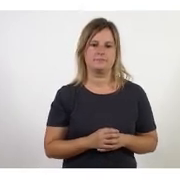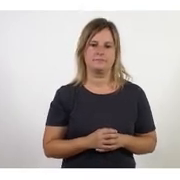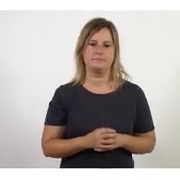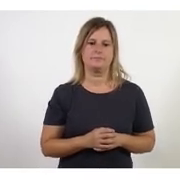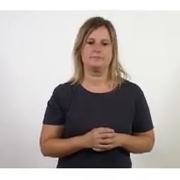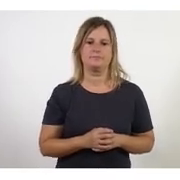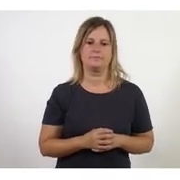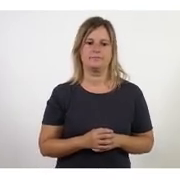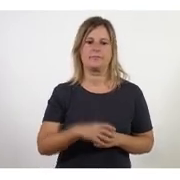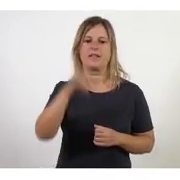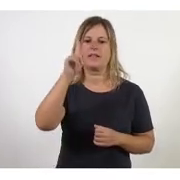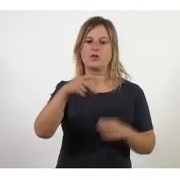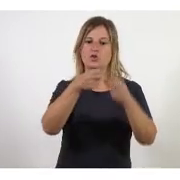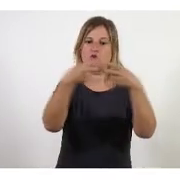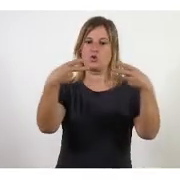Estiro la capa de subtítol